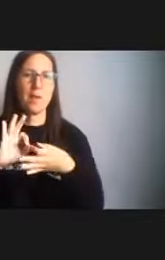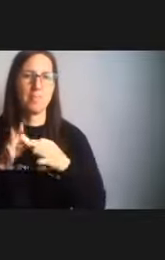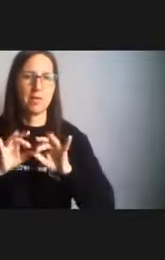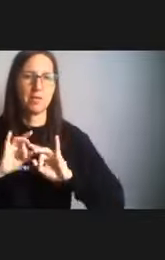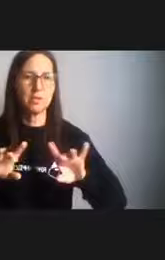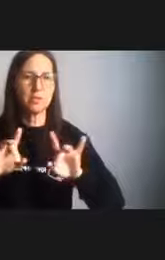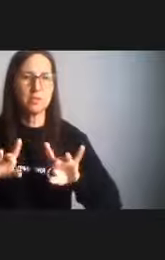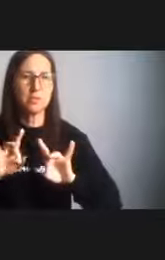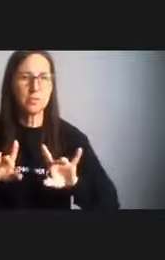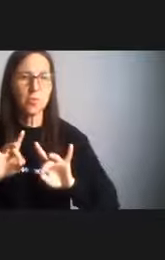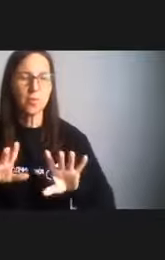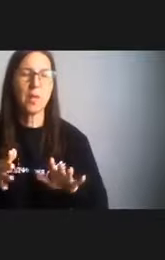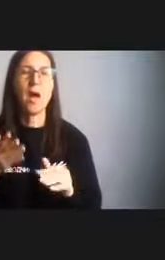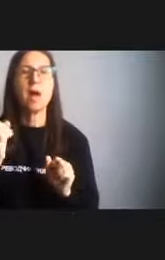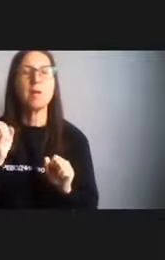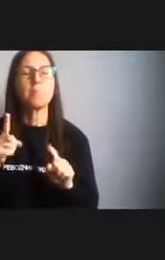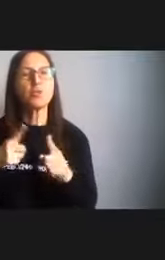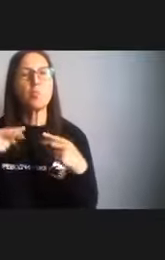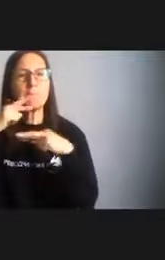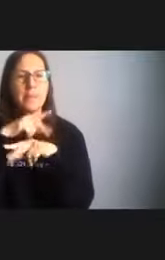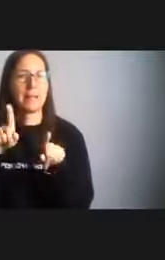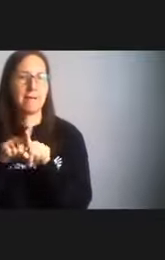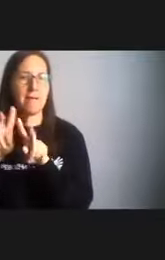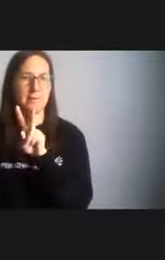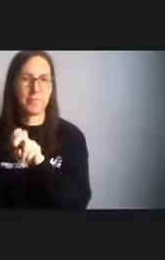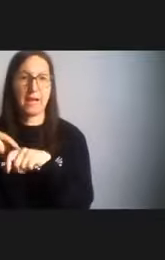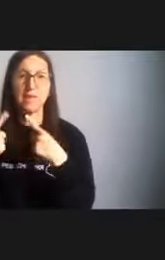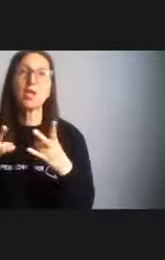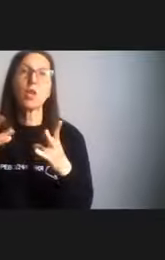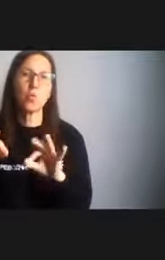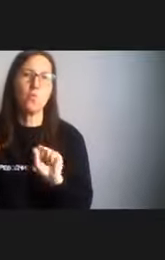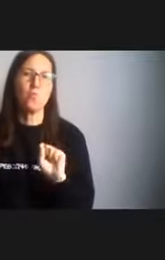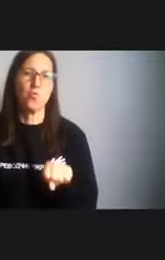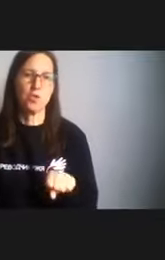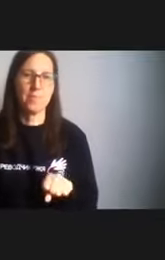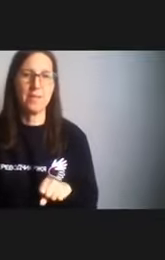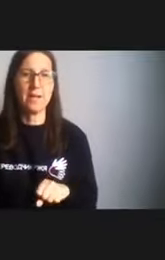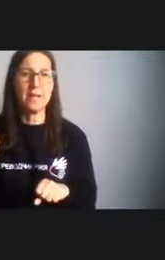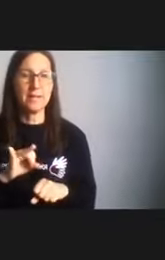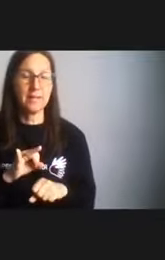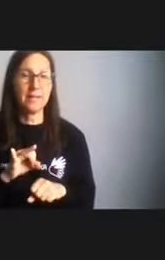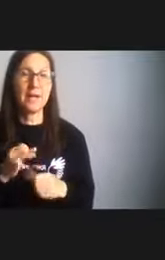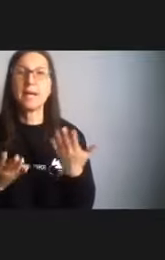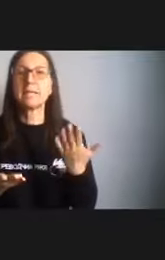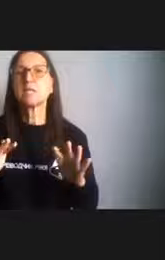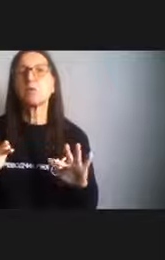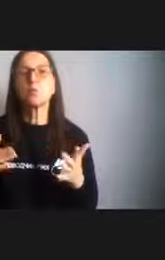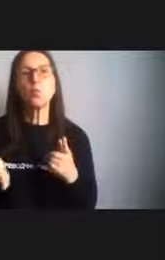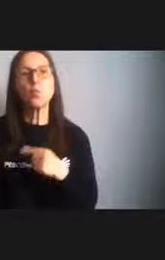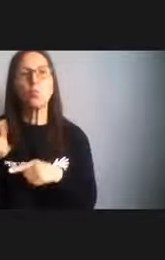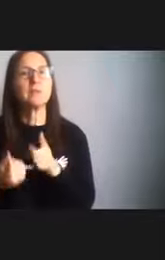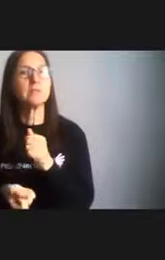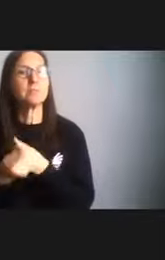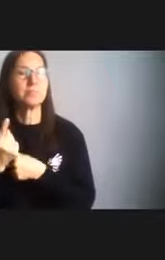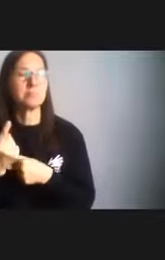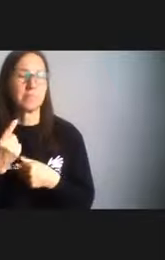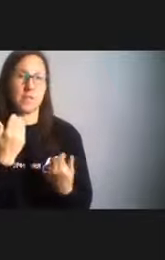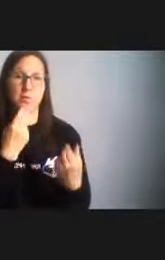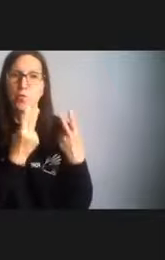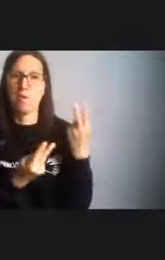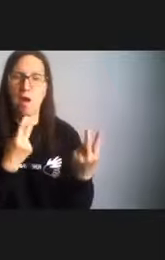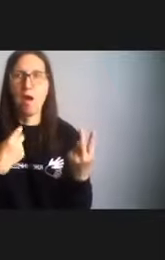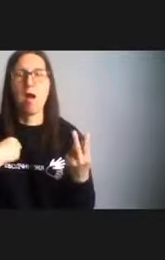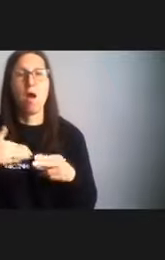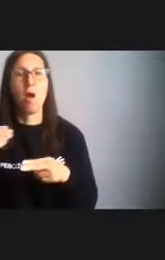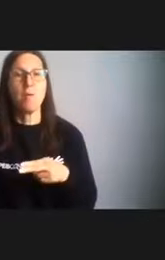не совсем верно так говорить, но можно. И если вдруг какие-то вопросы у вас будут к